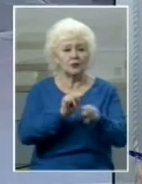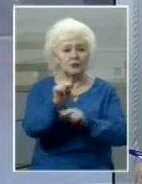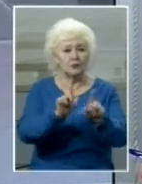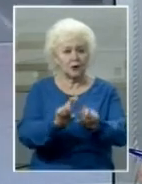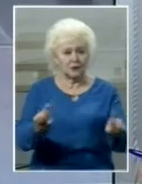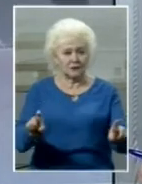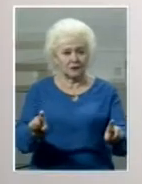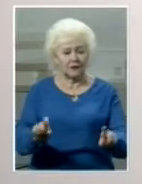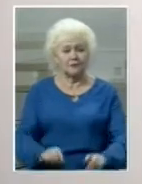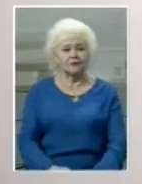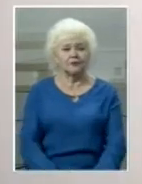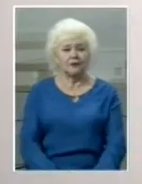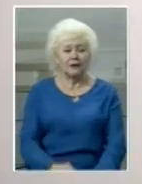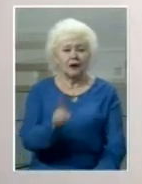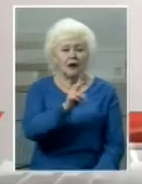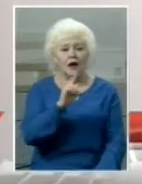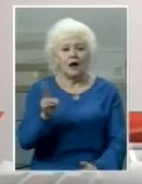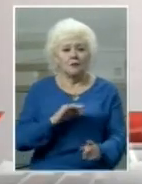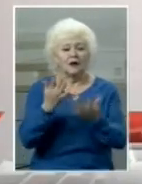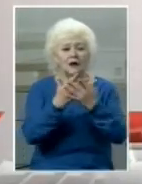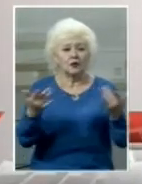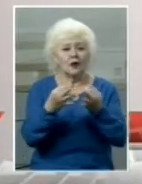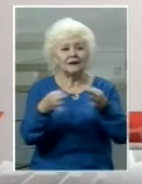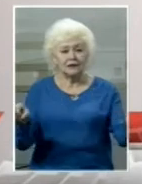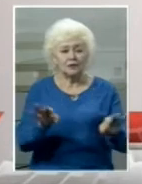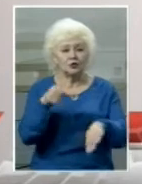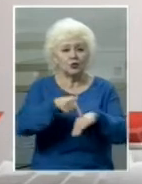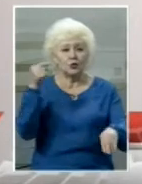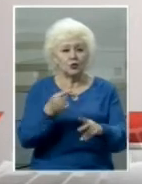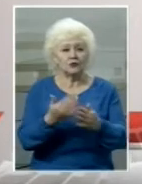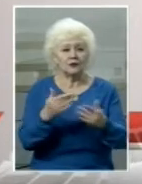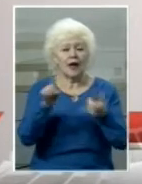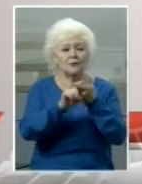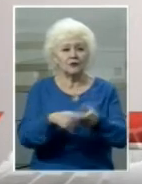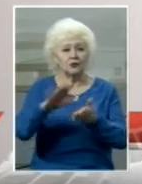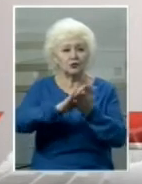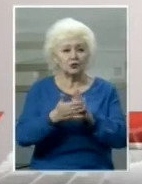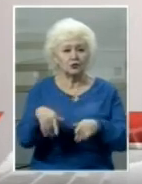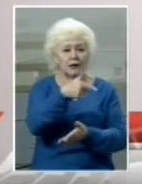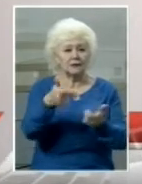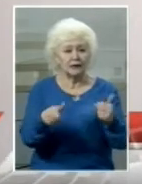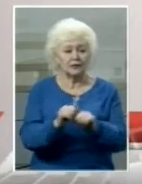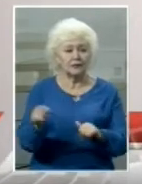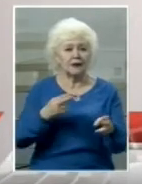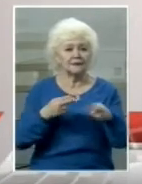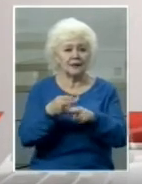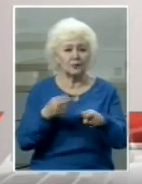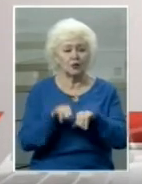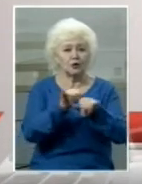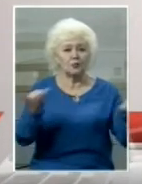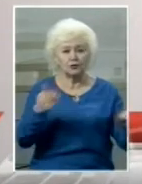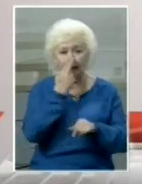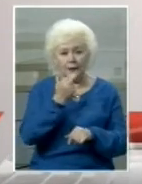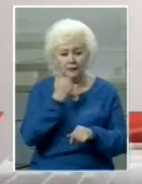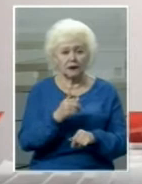освіти. З метою недопущення різкого загострення епідемічної ситуації у місті, запобігання поширенню грипу